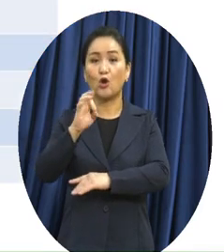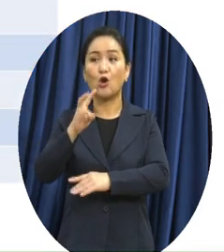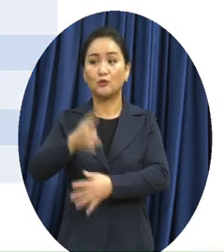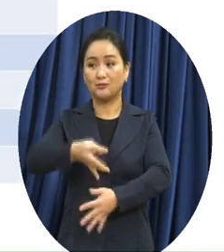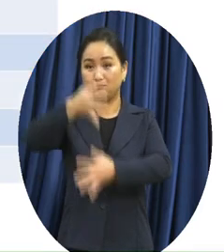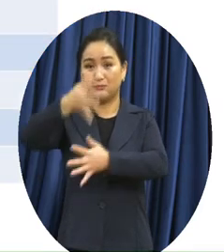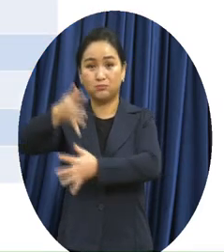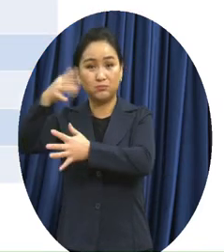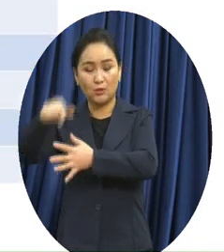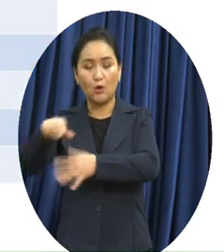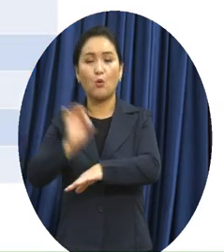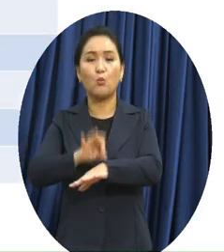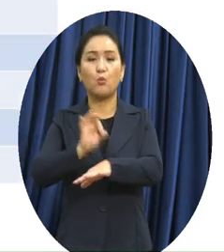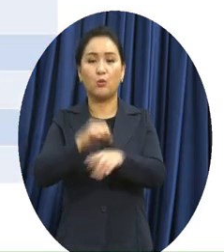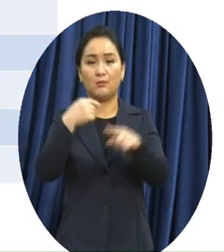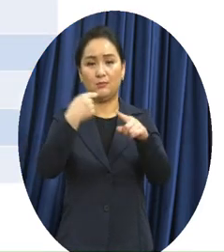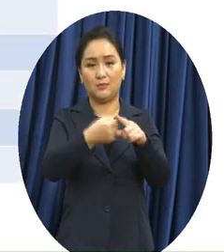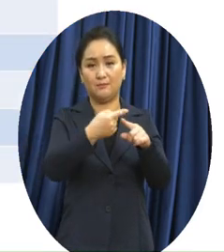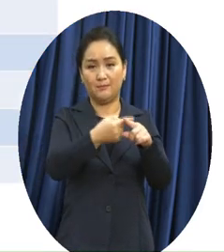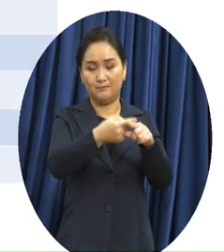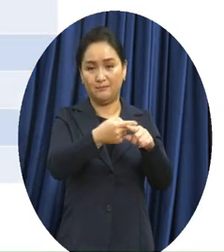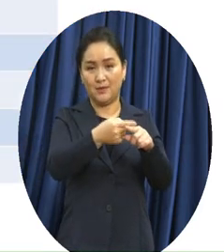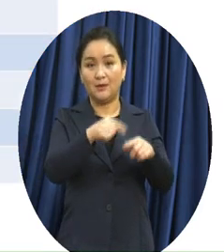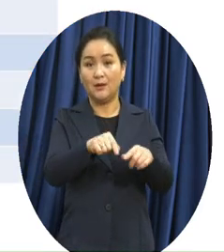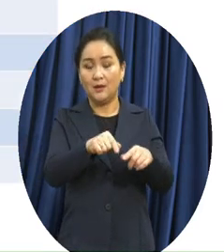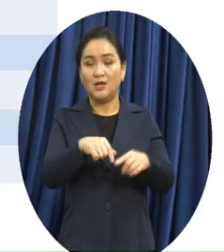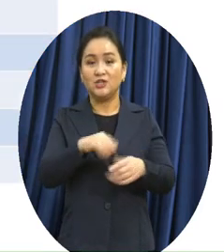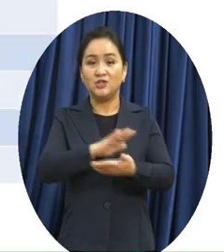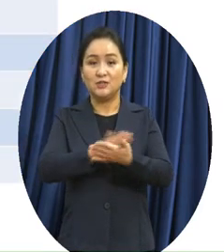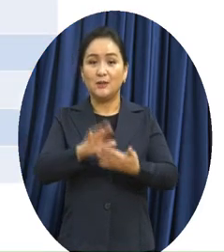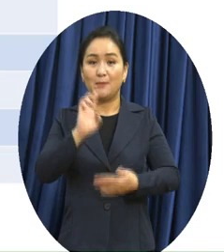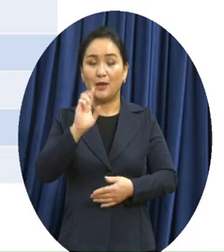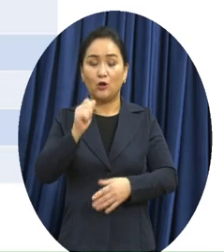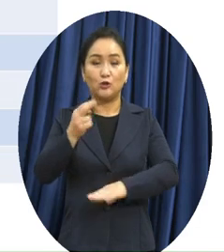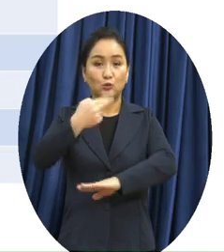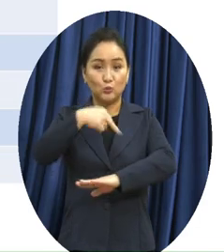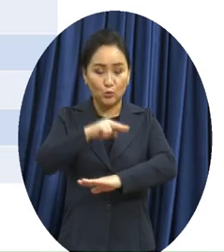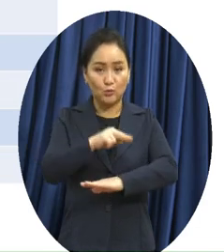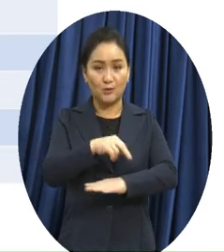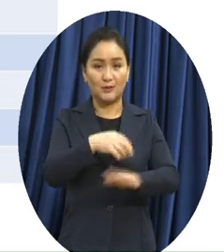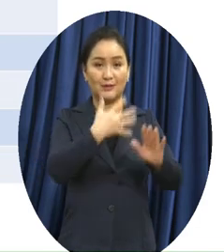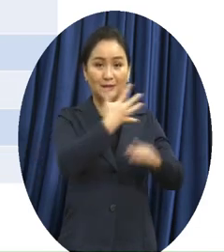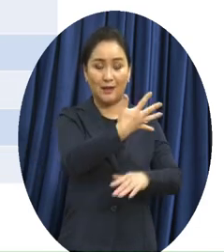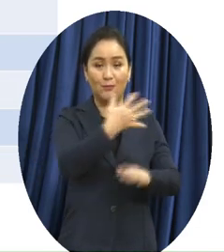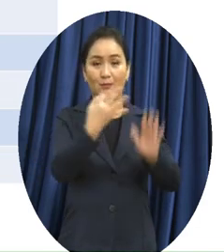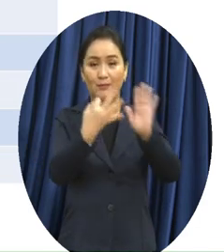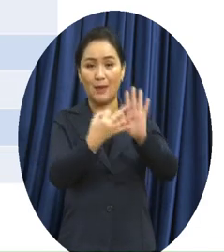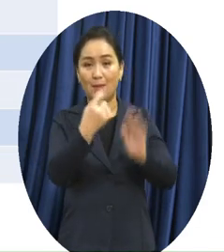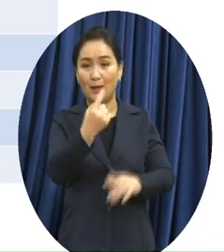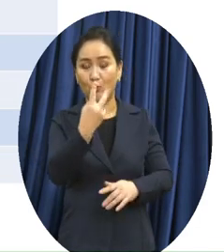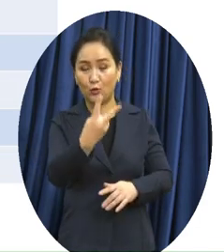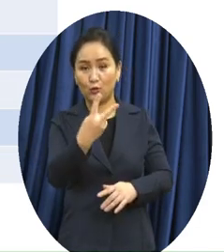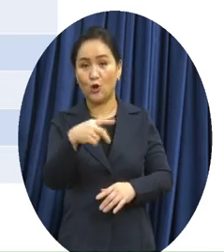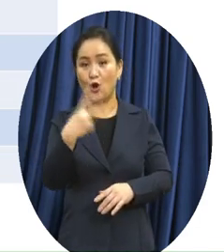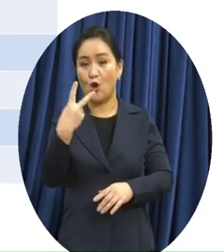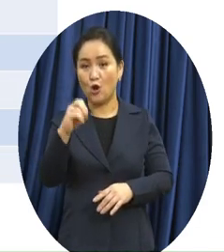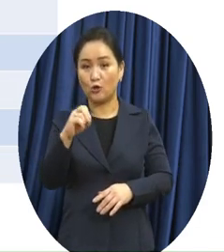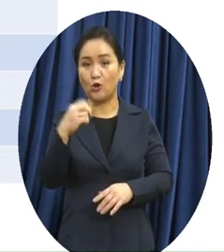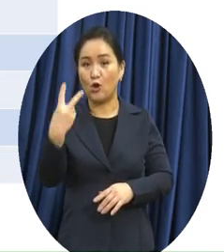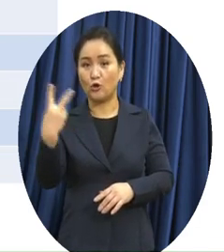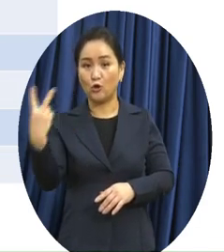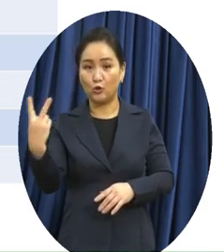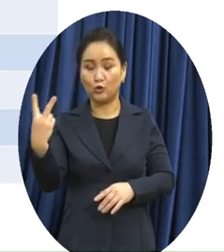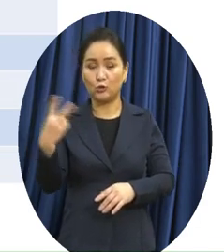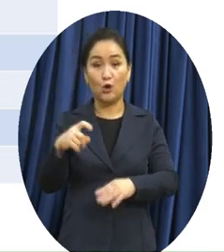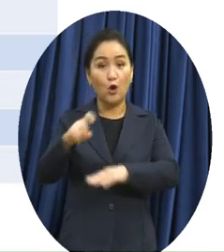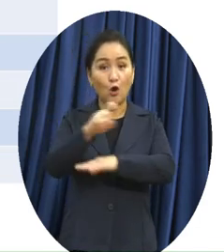өвчлийн тохиолдол бүртгэгдсэн. Чинээр Баянгол дүүргийн 5-р хороо, 8-р хороо, 12-р хороо, 20-р хороо, 22-р